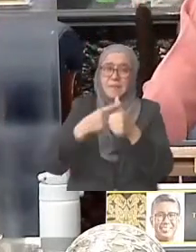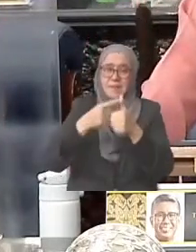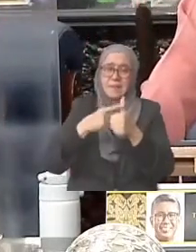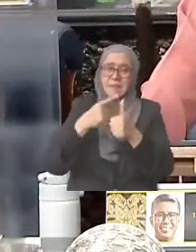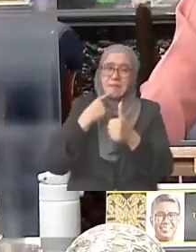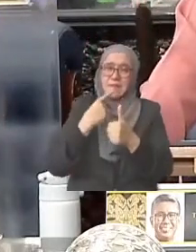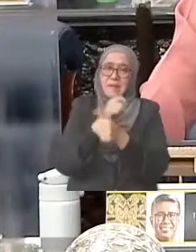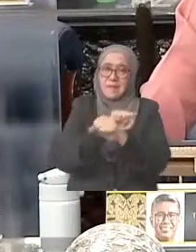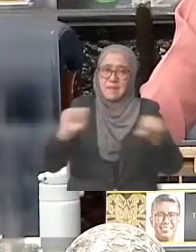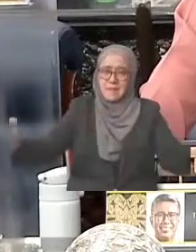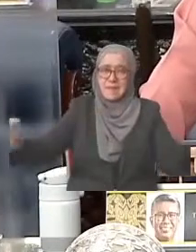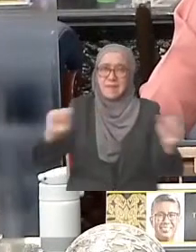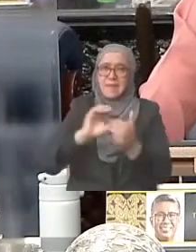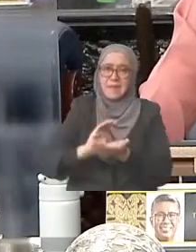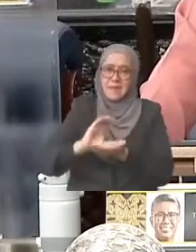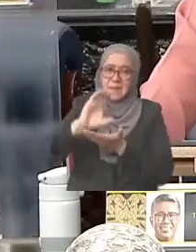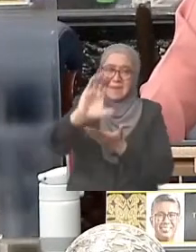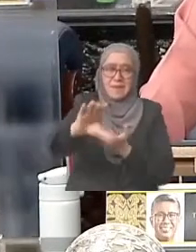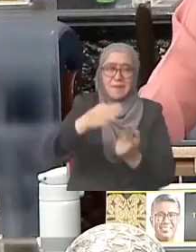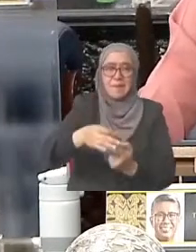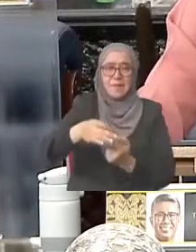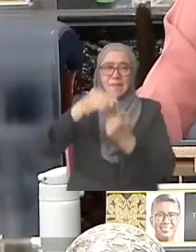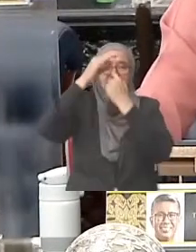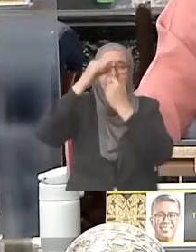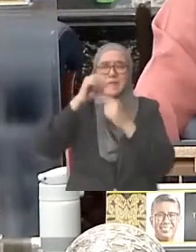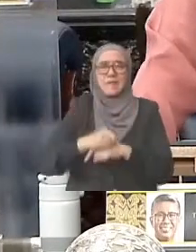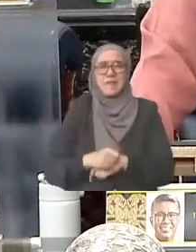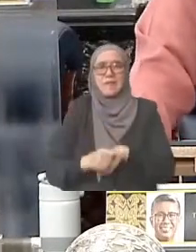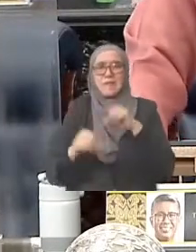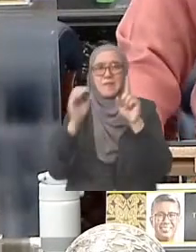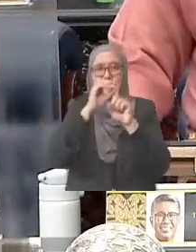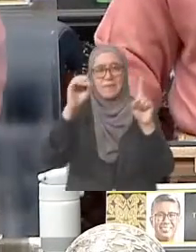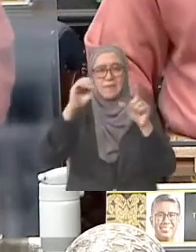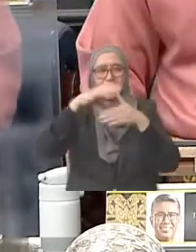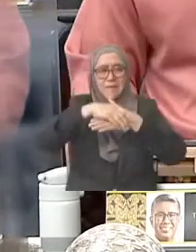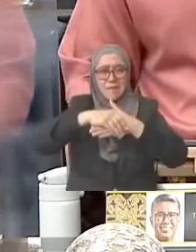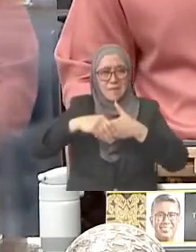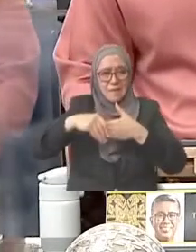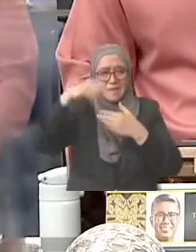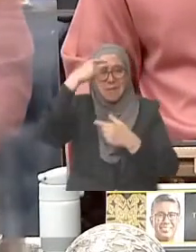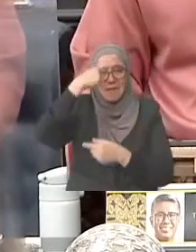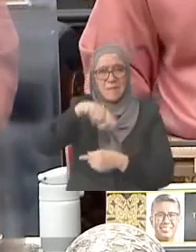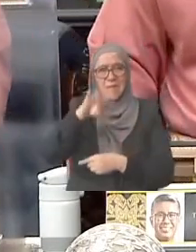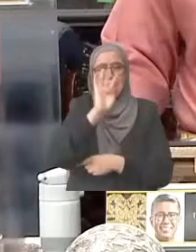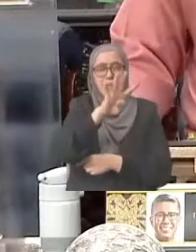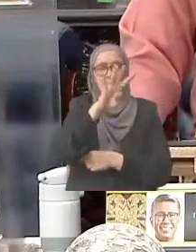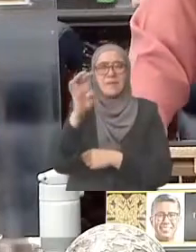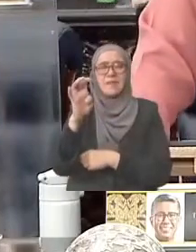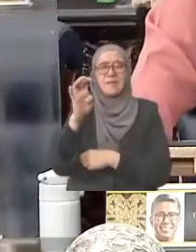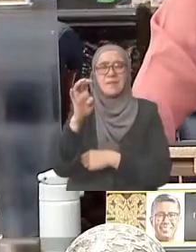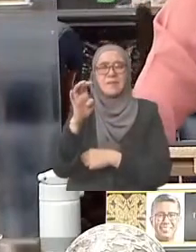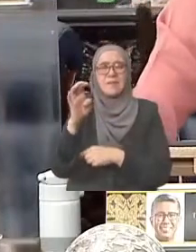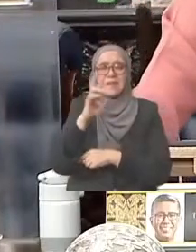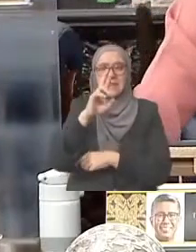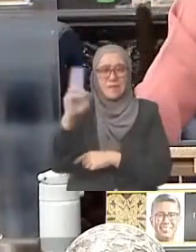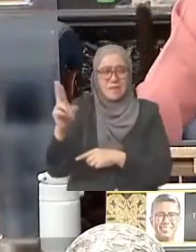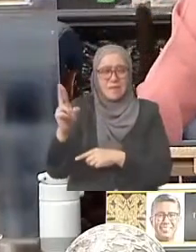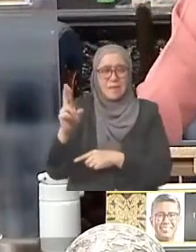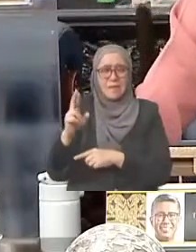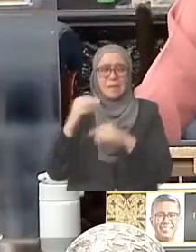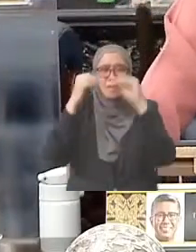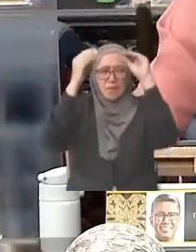bantuan mengajar secara sekali bayar sebanyak 134 lebih 400.000 guru sekolah dibawak